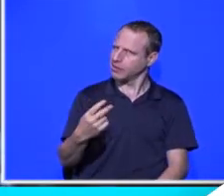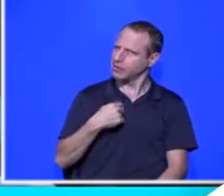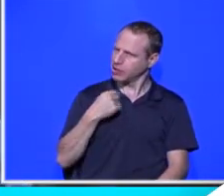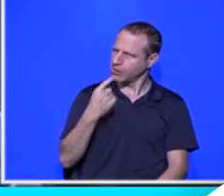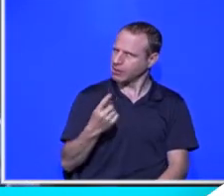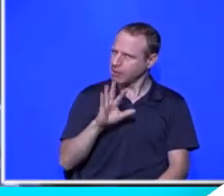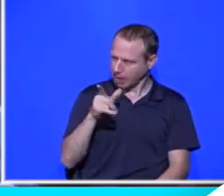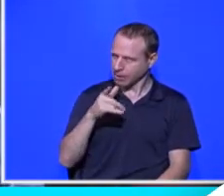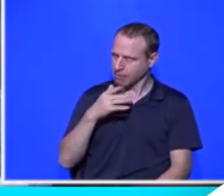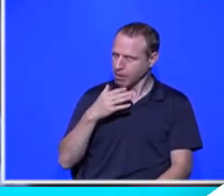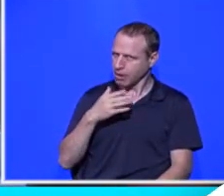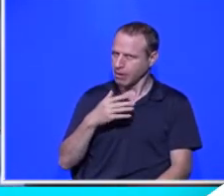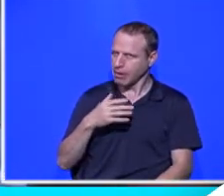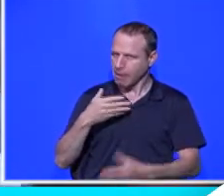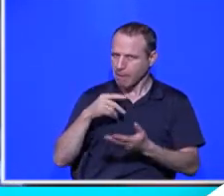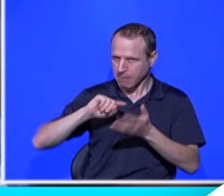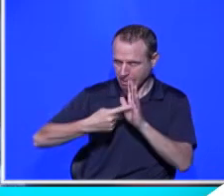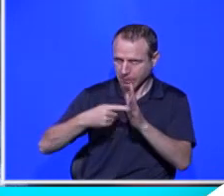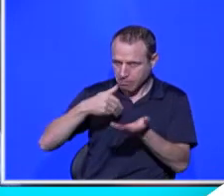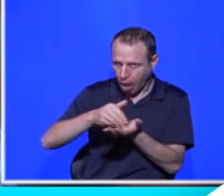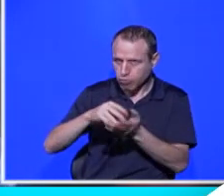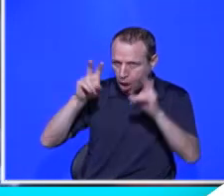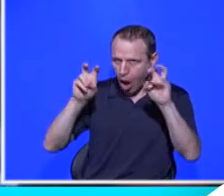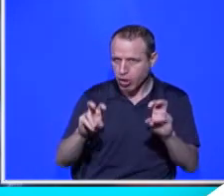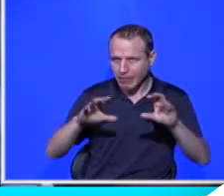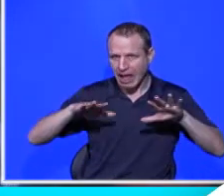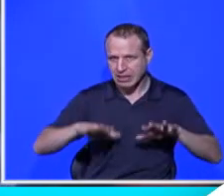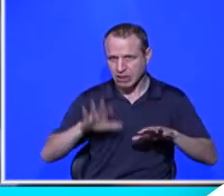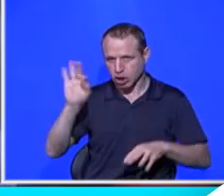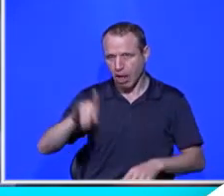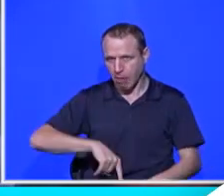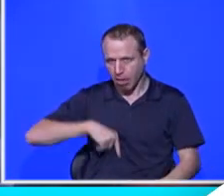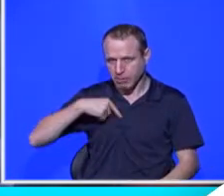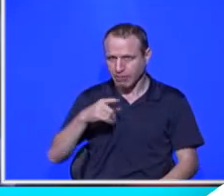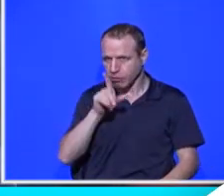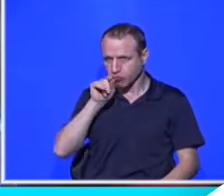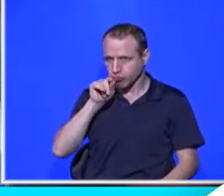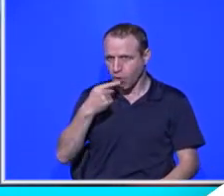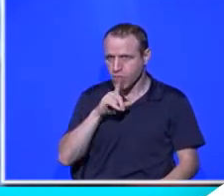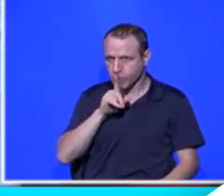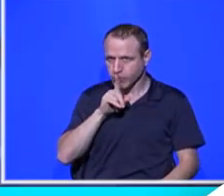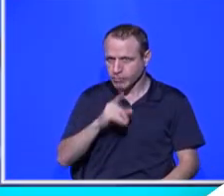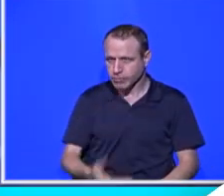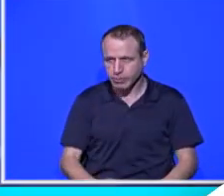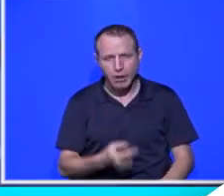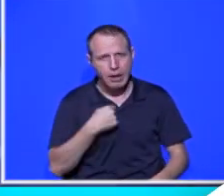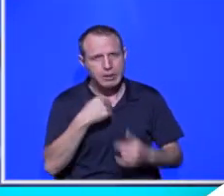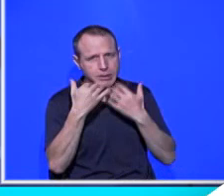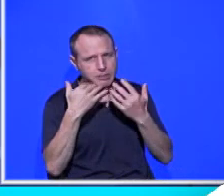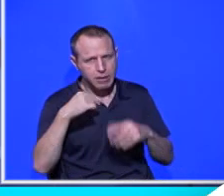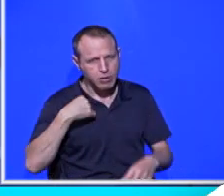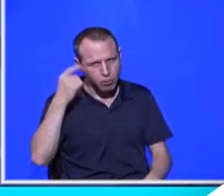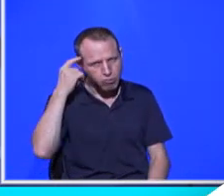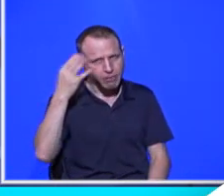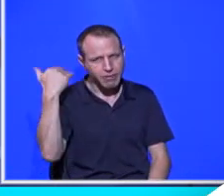אתם, מה, אתם רוצים, מתכוונים להמשיך לשבת על הכיסא שלכם עוד הרבה זמן ולשתוק? תראה, אני הסברתי פה, נדמה